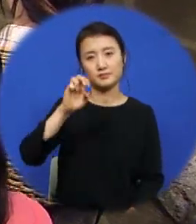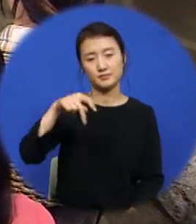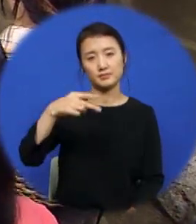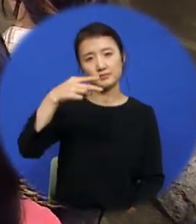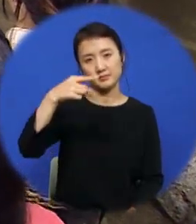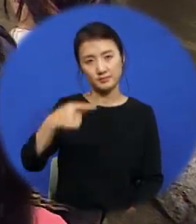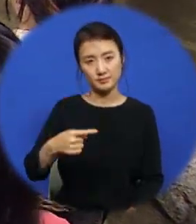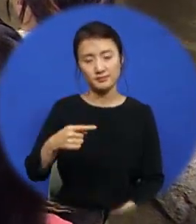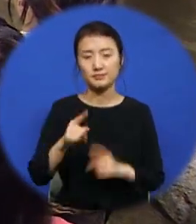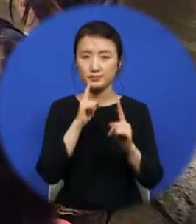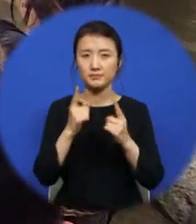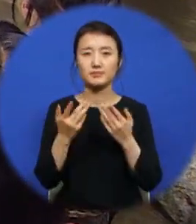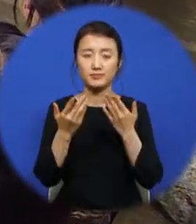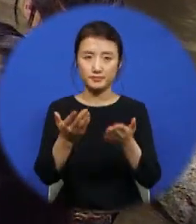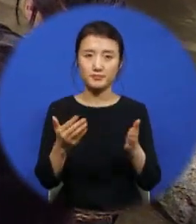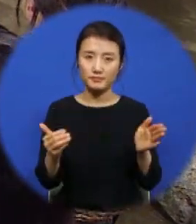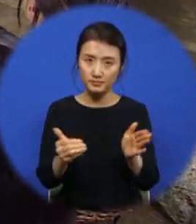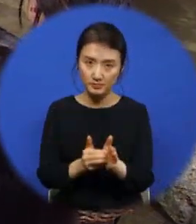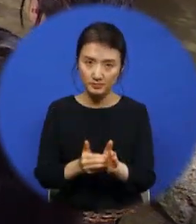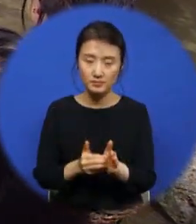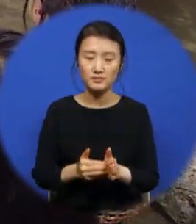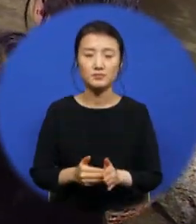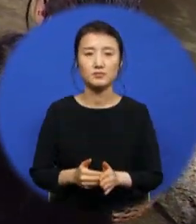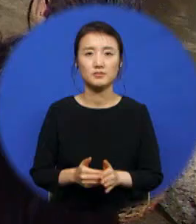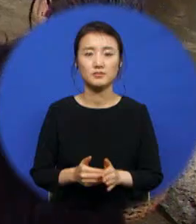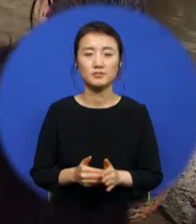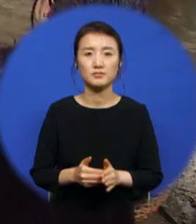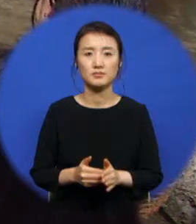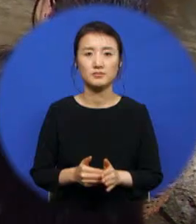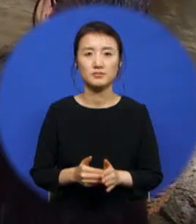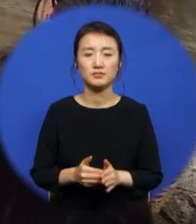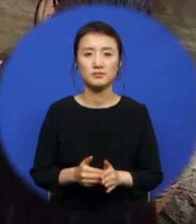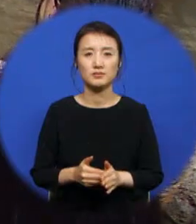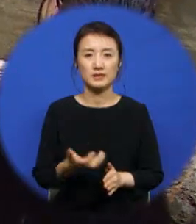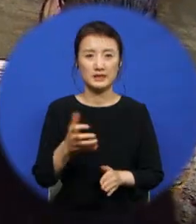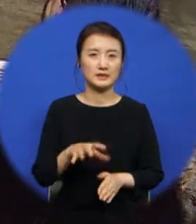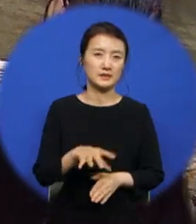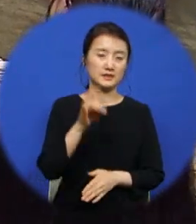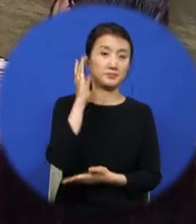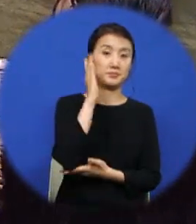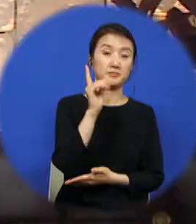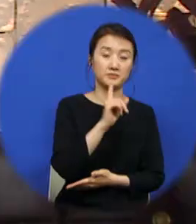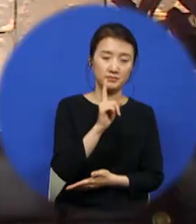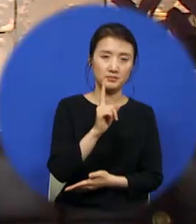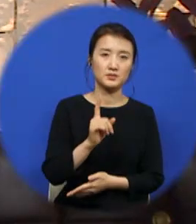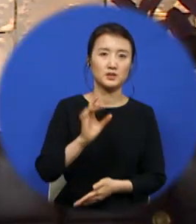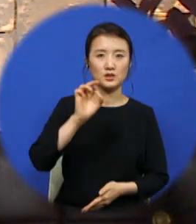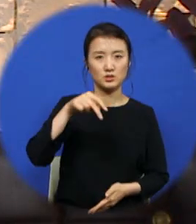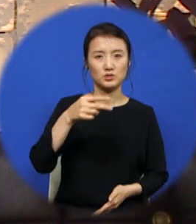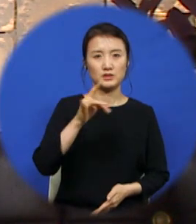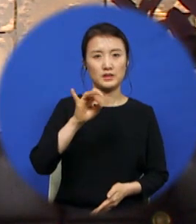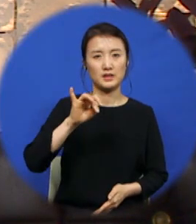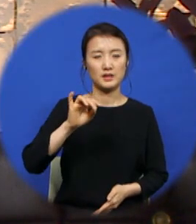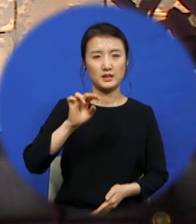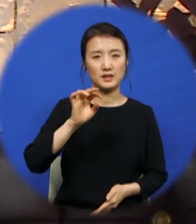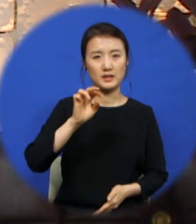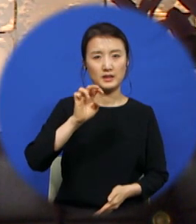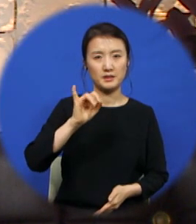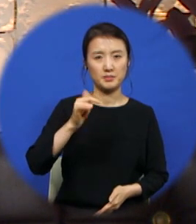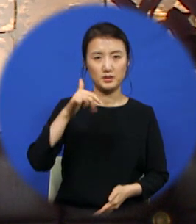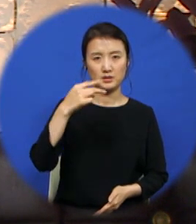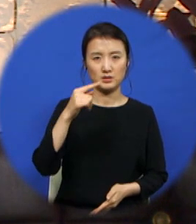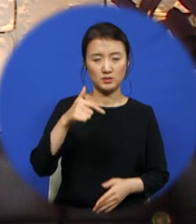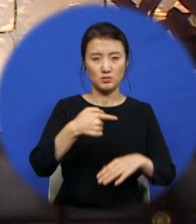이제 말씀을 드리면서 이제 첫 부분에 난 정말 유대 민족 뜰에서 걸출한 인물 뿐만이 고 유대